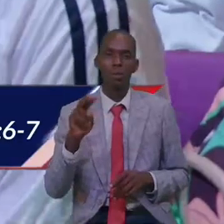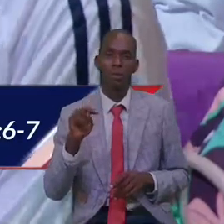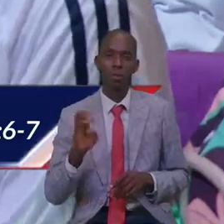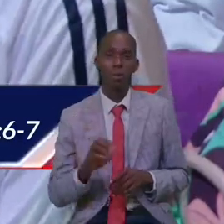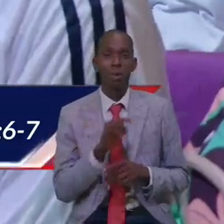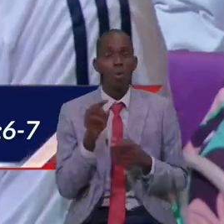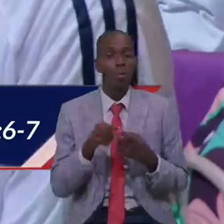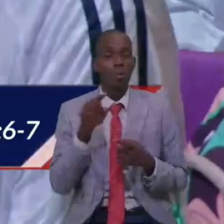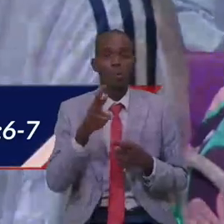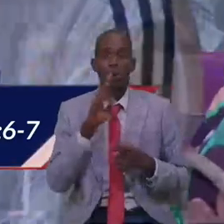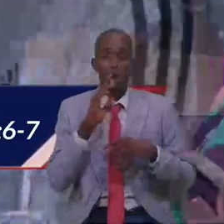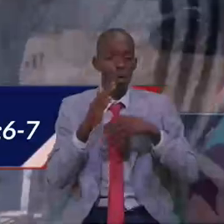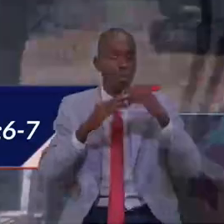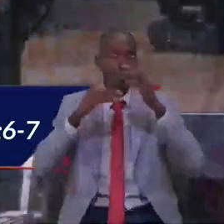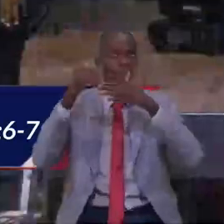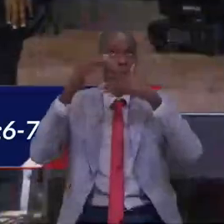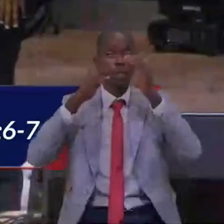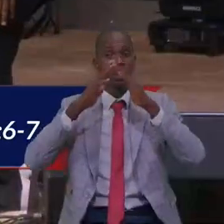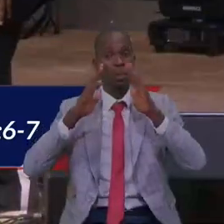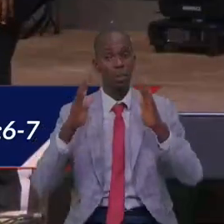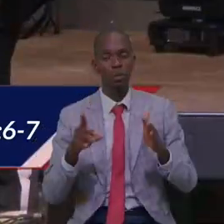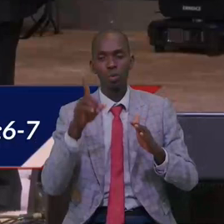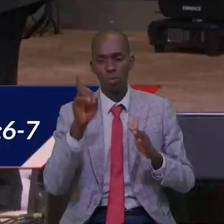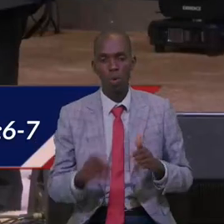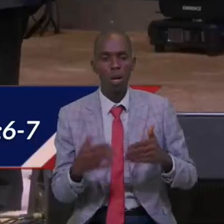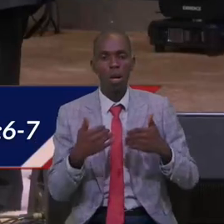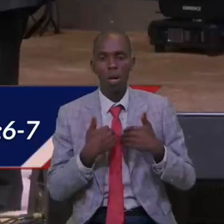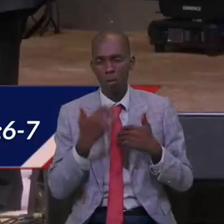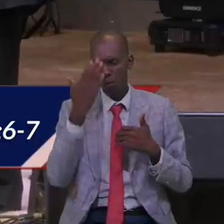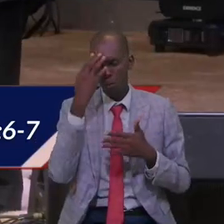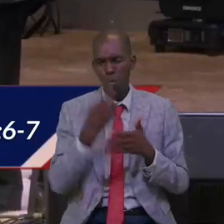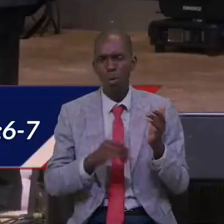la pierre angulaire éprouvée. Lorsqu'on bâtit,